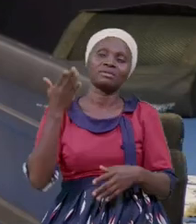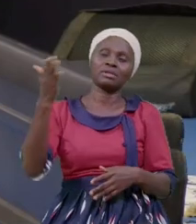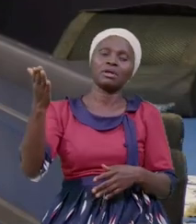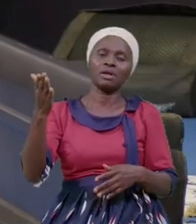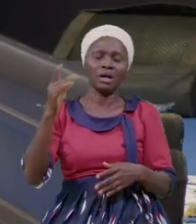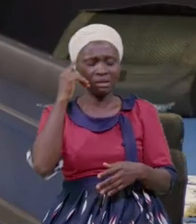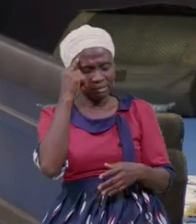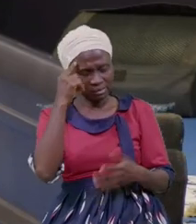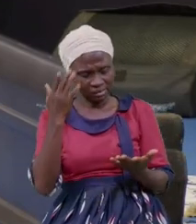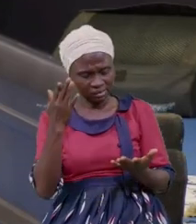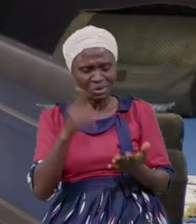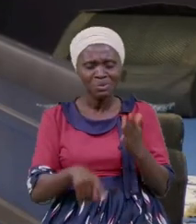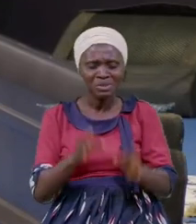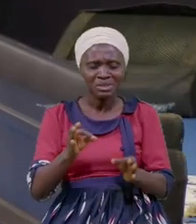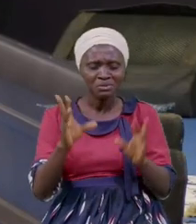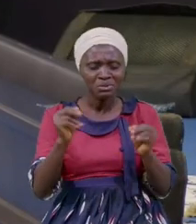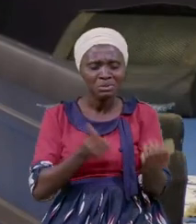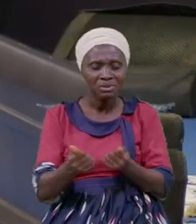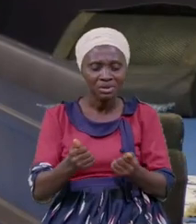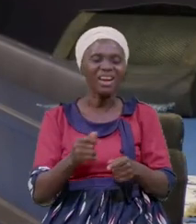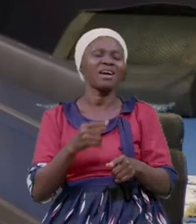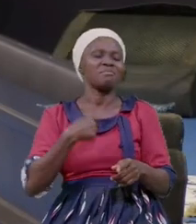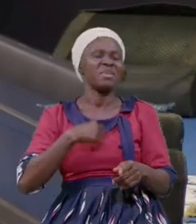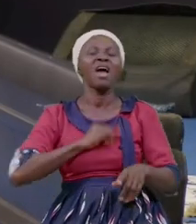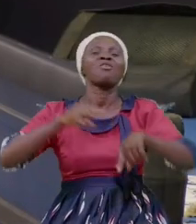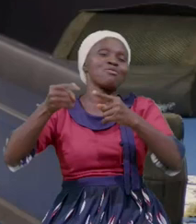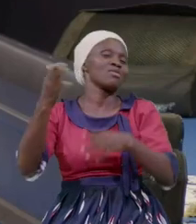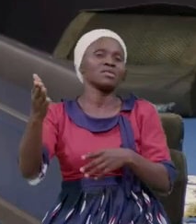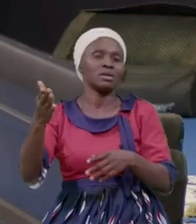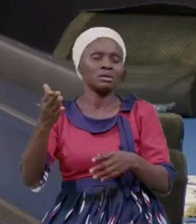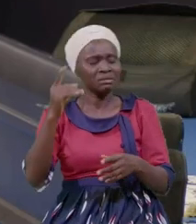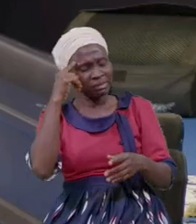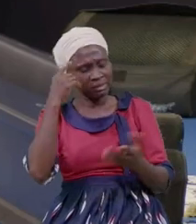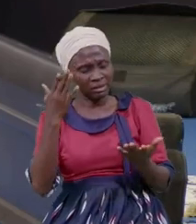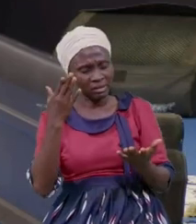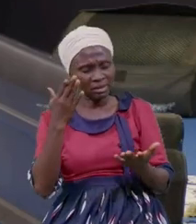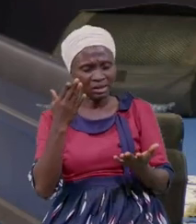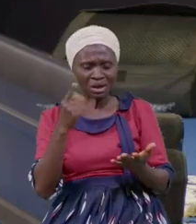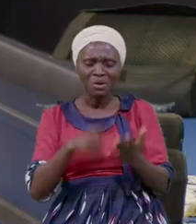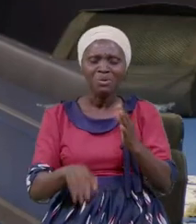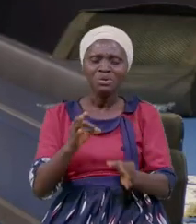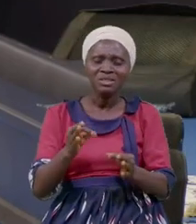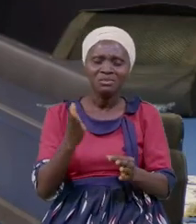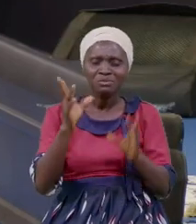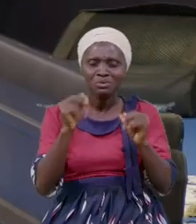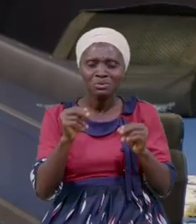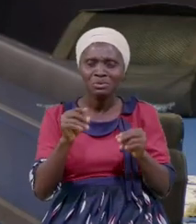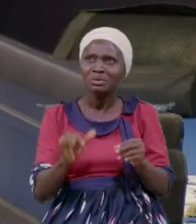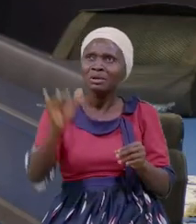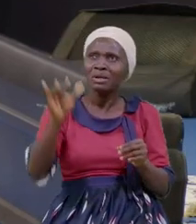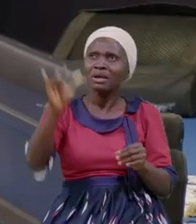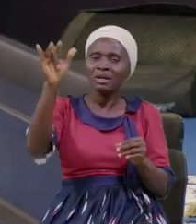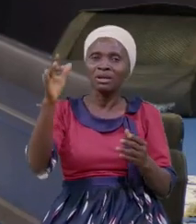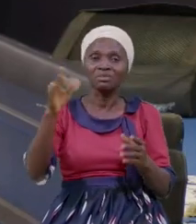de véhicule je vais là-bas et s'il y a pas d'avion je vais là-bas